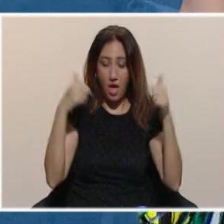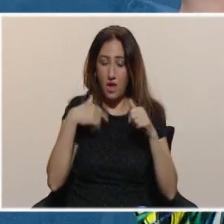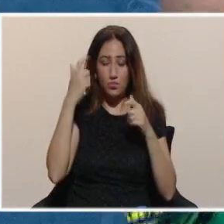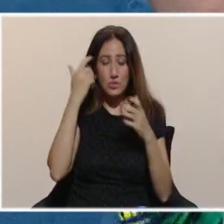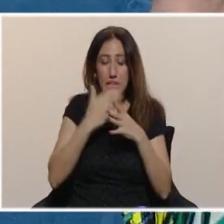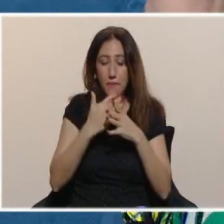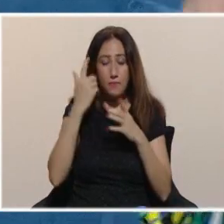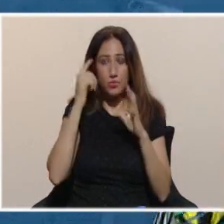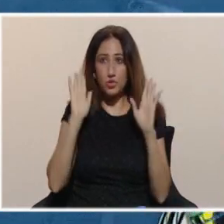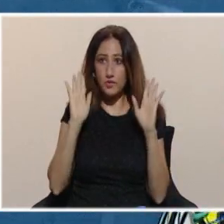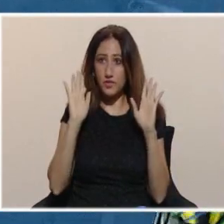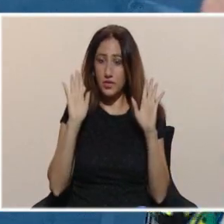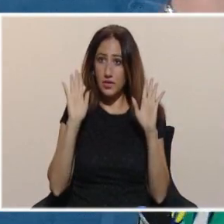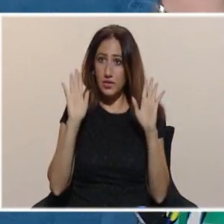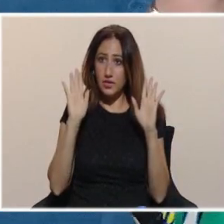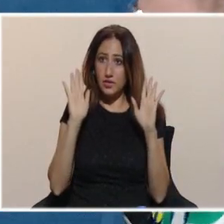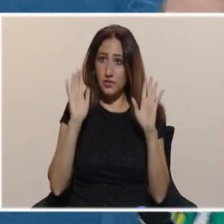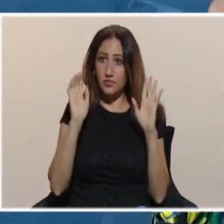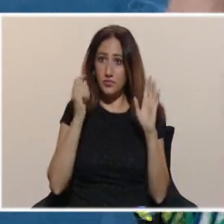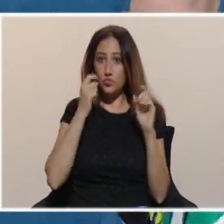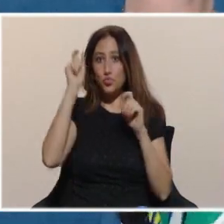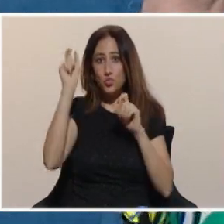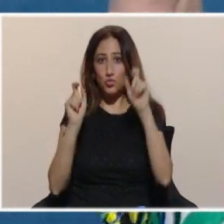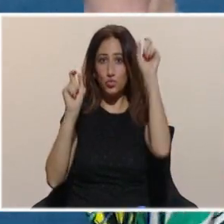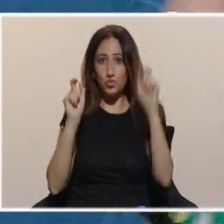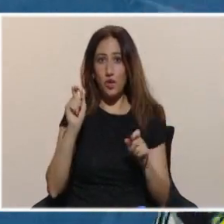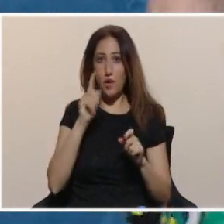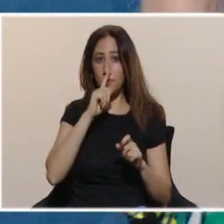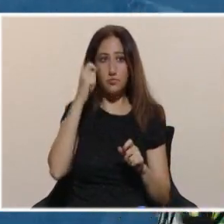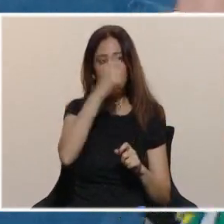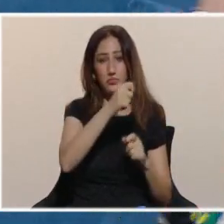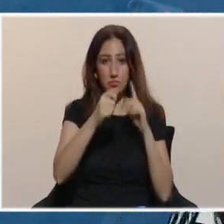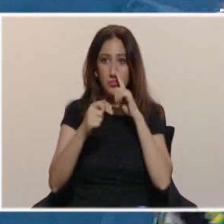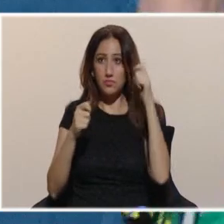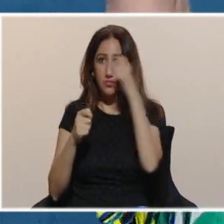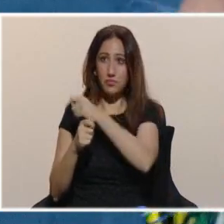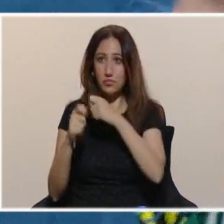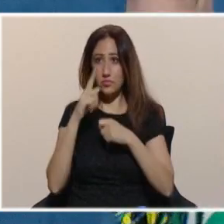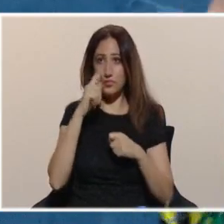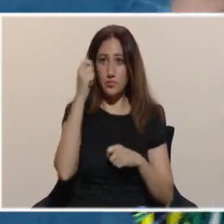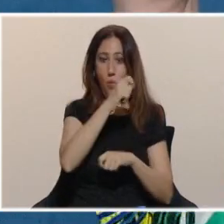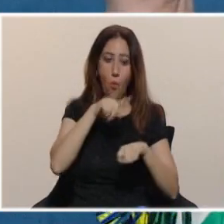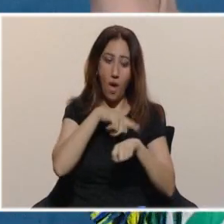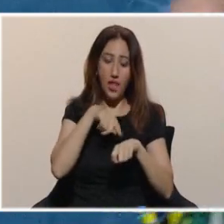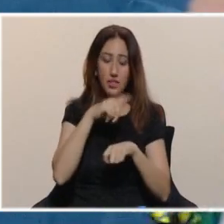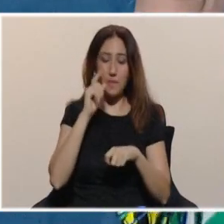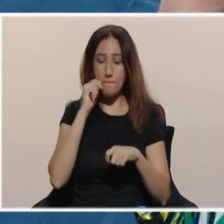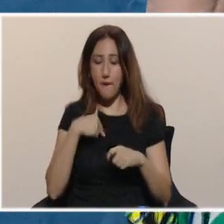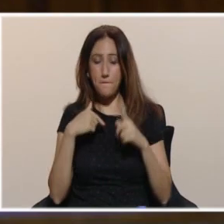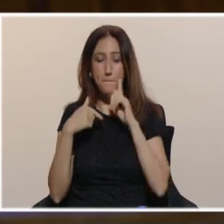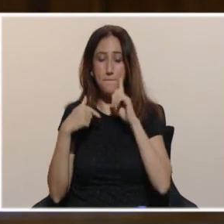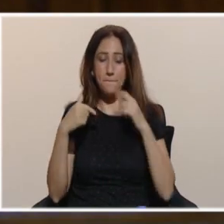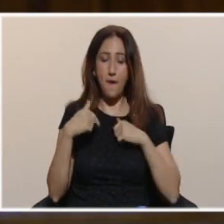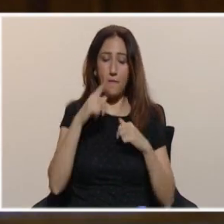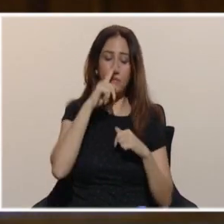اللي انا حاسه ان الشخصيتين دول عايزين ينتقموا من بعض طول الوقت طول الوقت، في يعني بس مش في